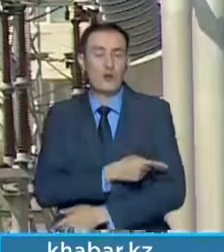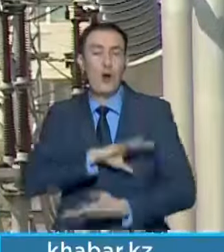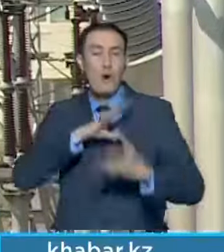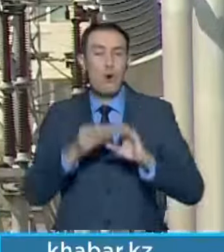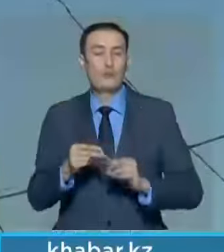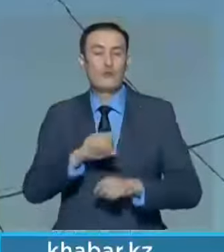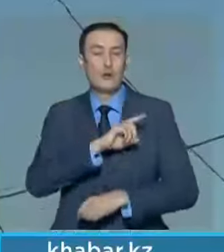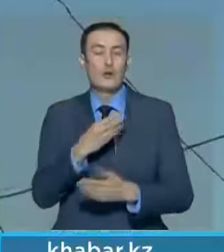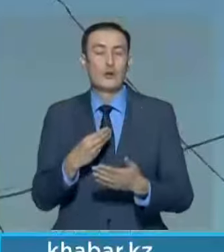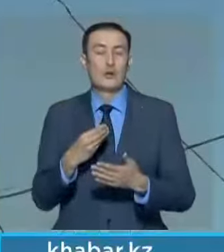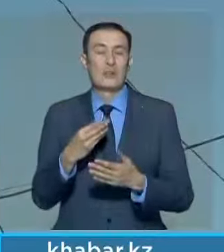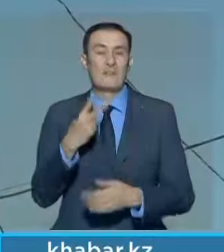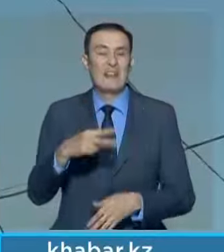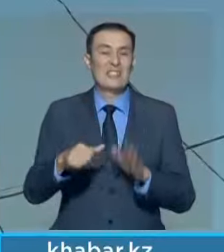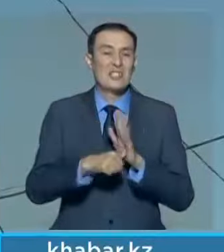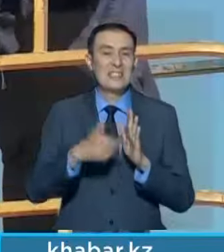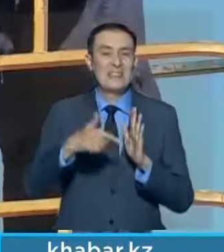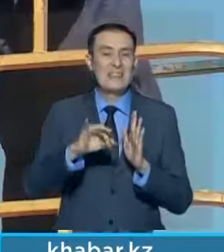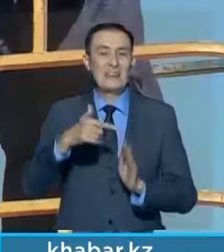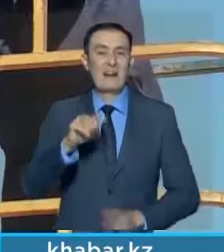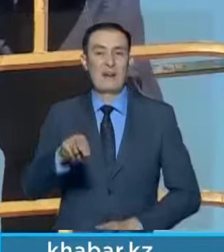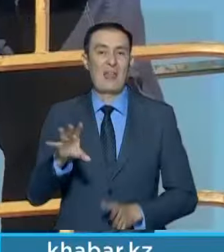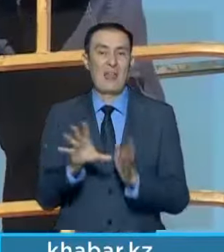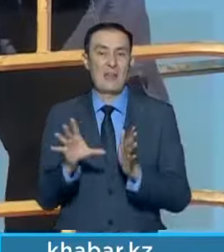суммарную мощность порядка 26 гигаватт.